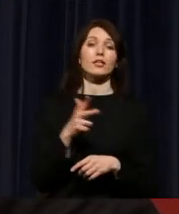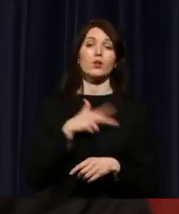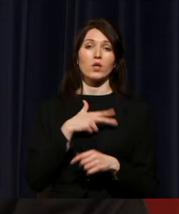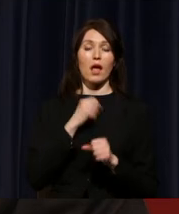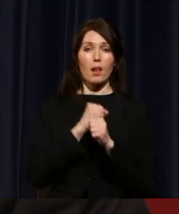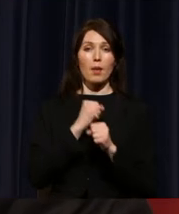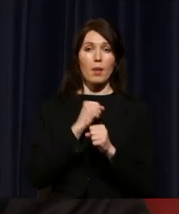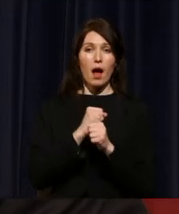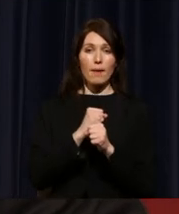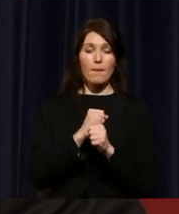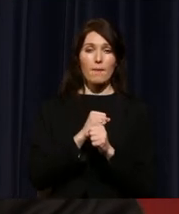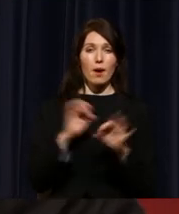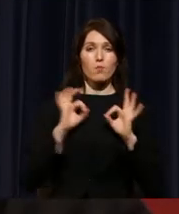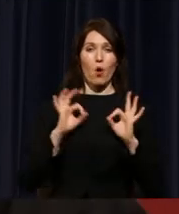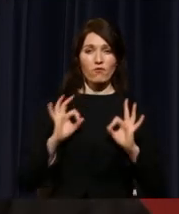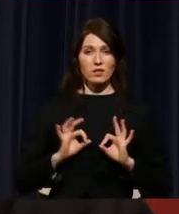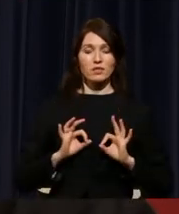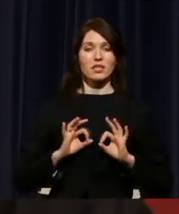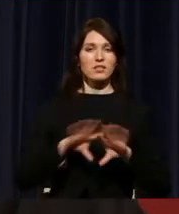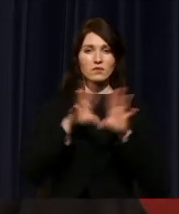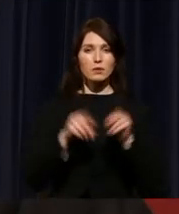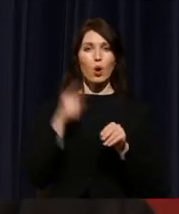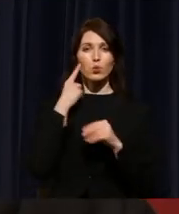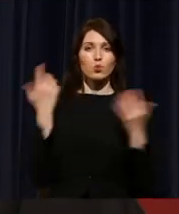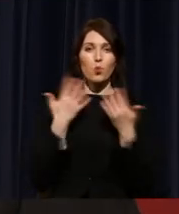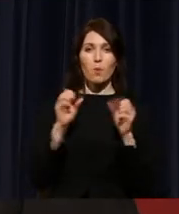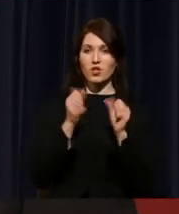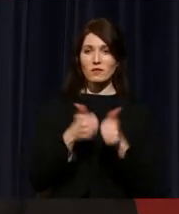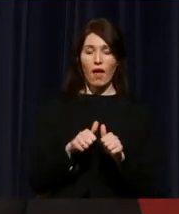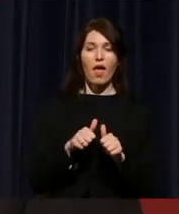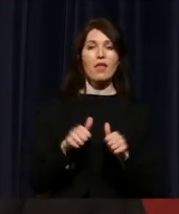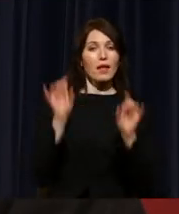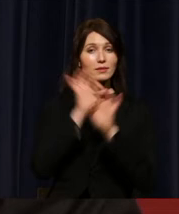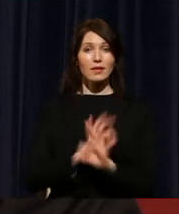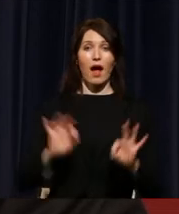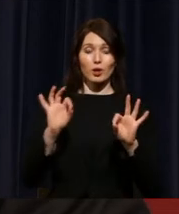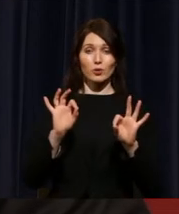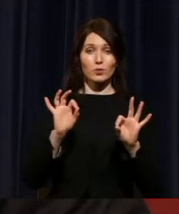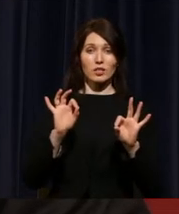sociālā darba profesijas, vispār domāšanas veida, tas skaistums, jo